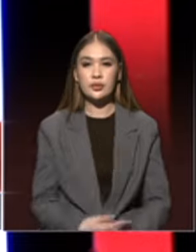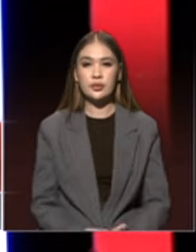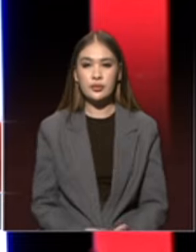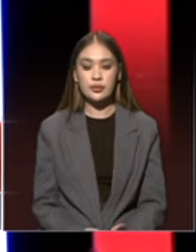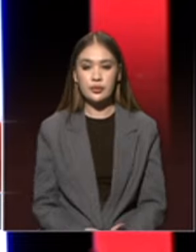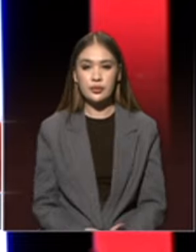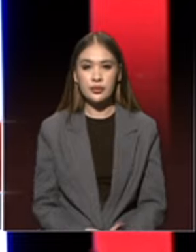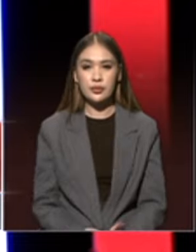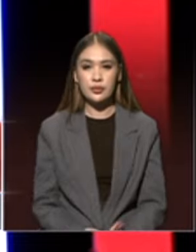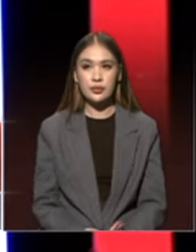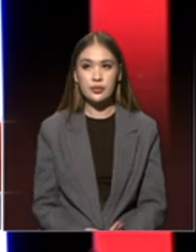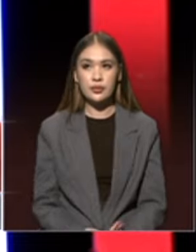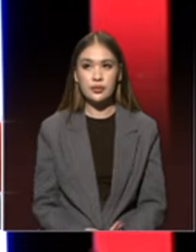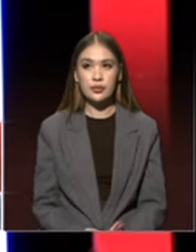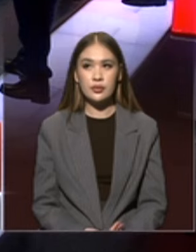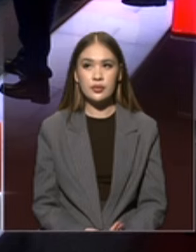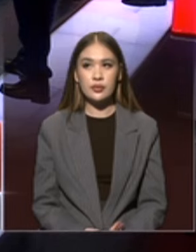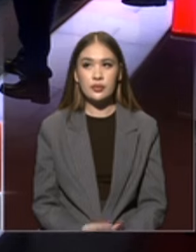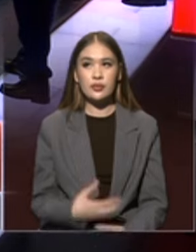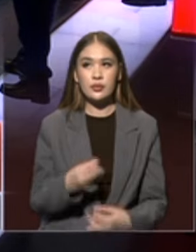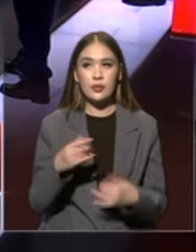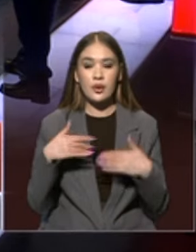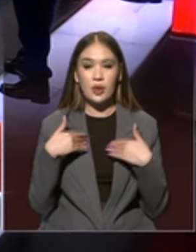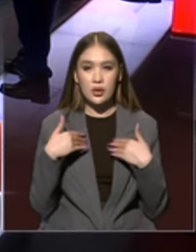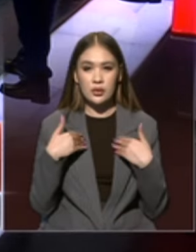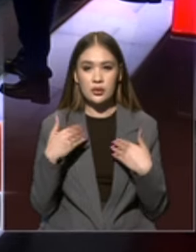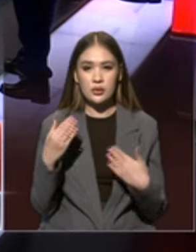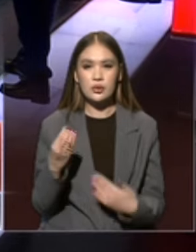алайықшы. Саламатсыз ба? Тағы да кеш жарық.